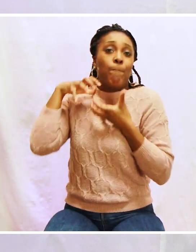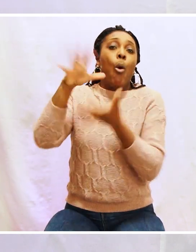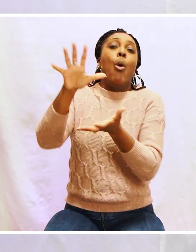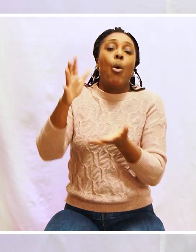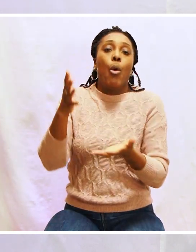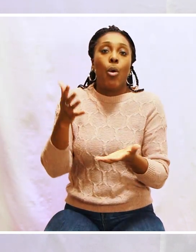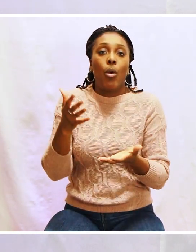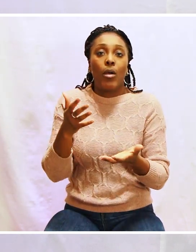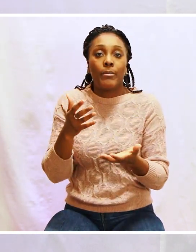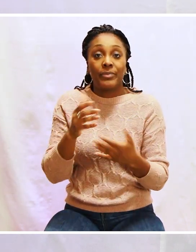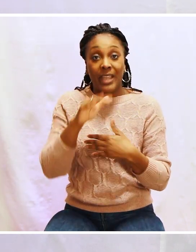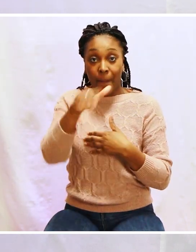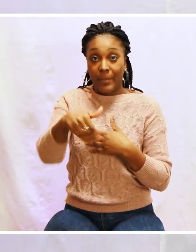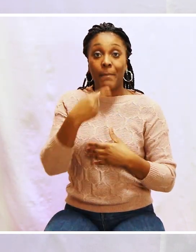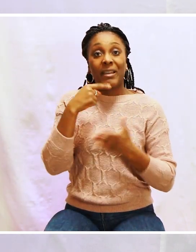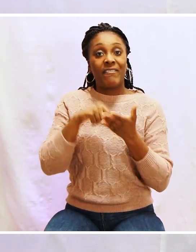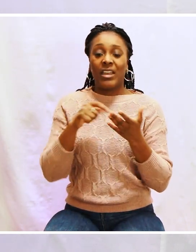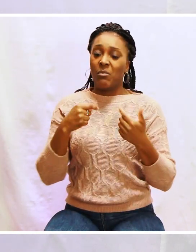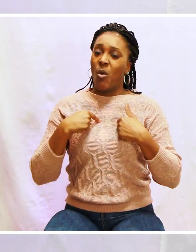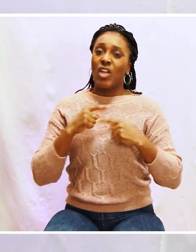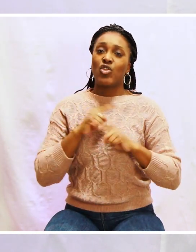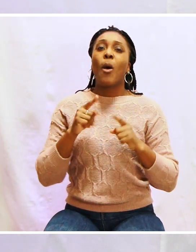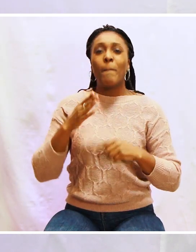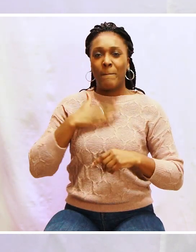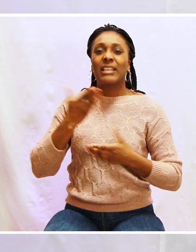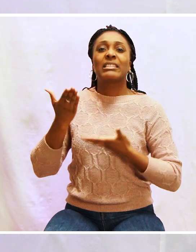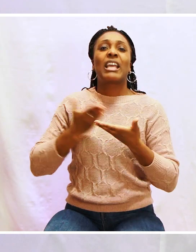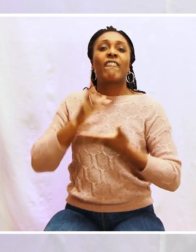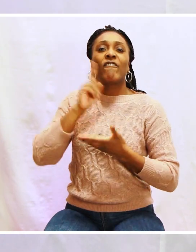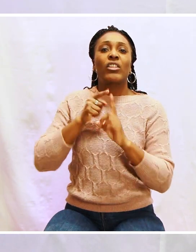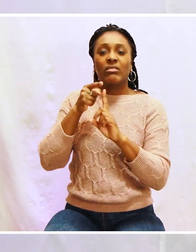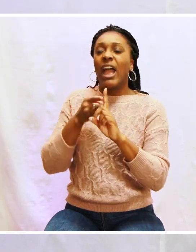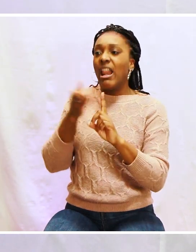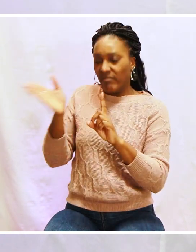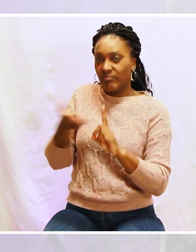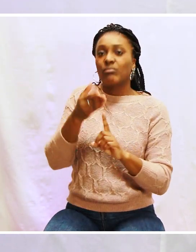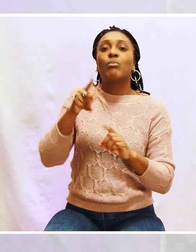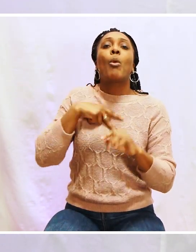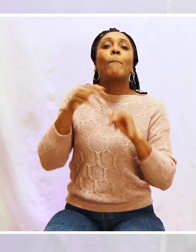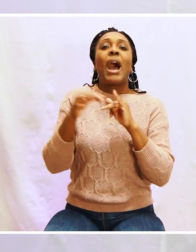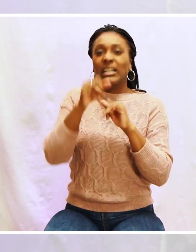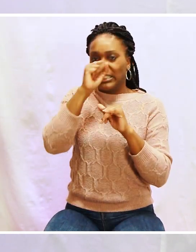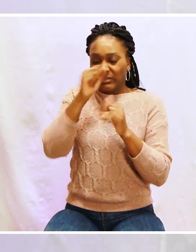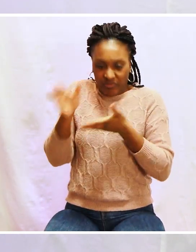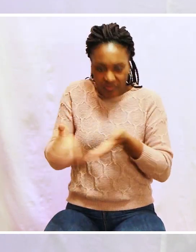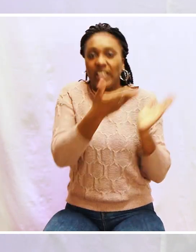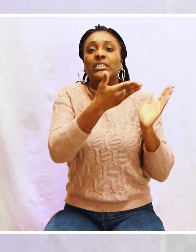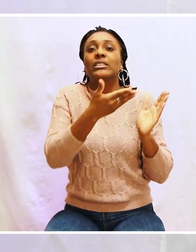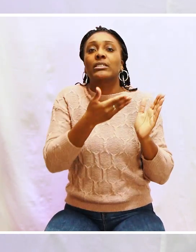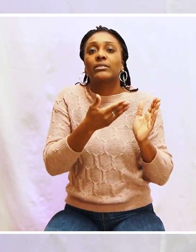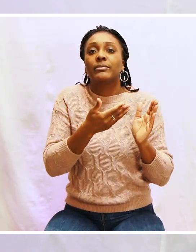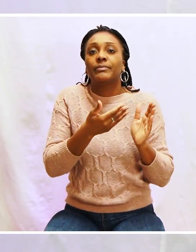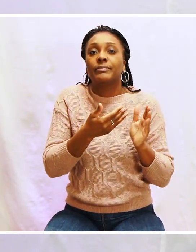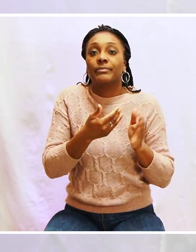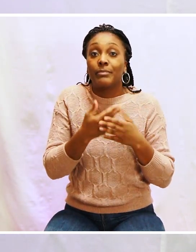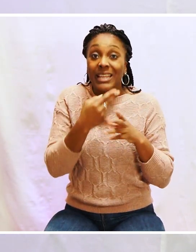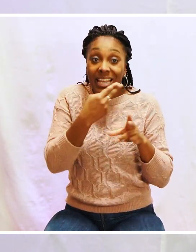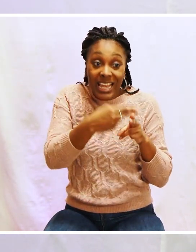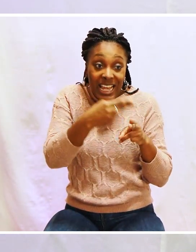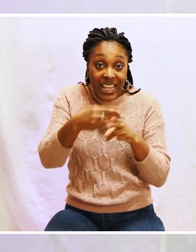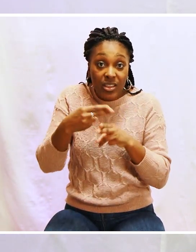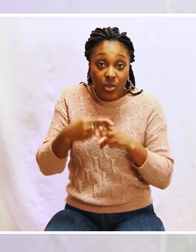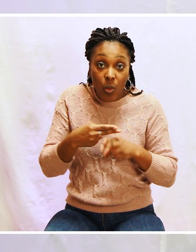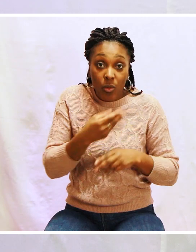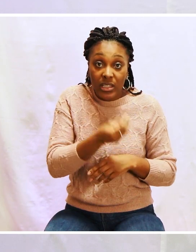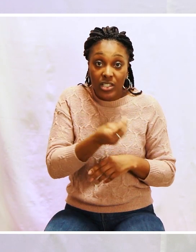va faire ce choix d'avoir des enfants par cette femme-là. Mais quand on regarde le nom des enfants qu'elle va avoir, c'est évocateur de ce qui se passe